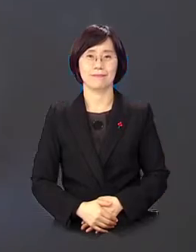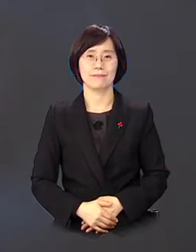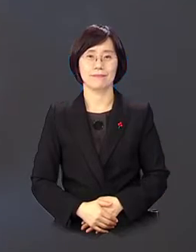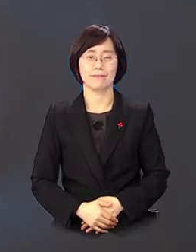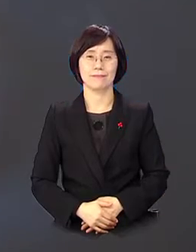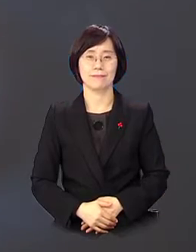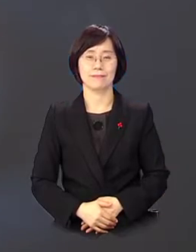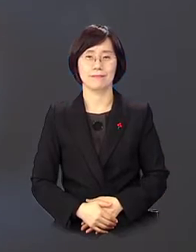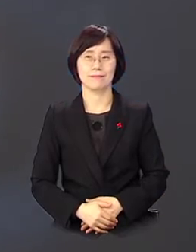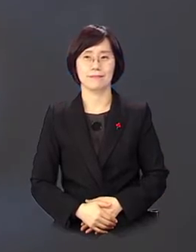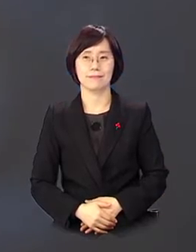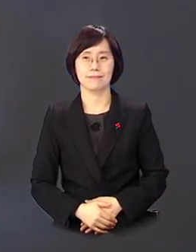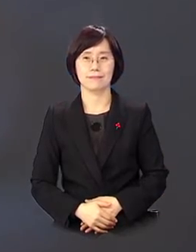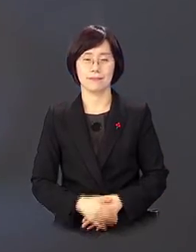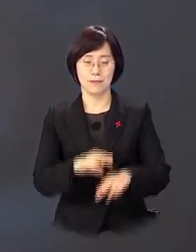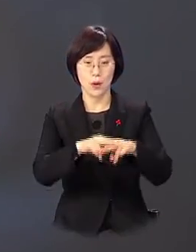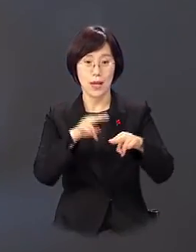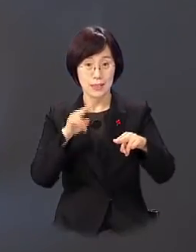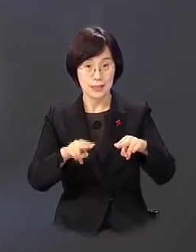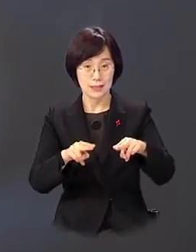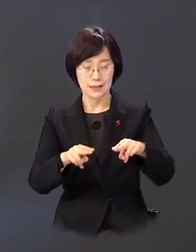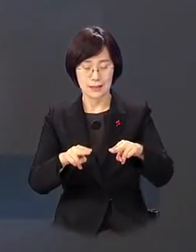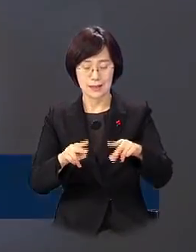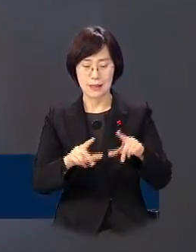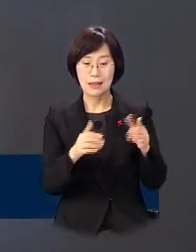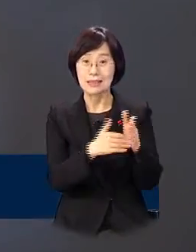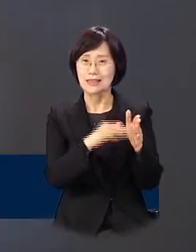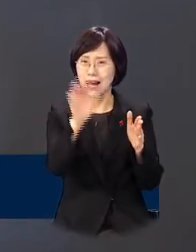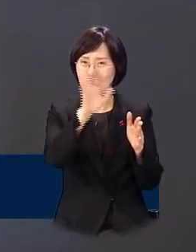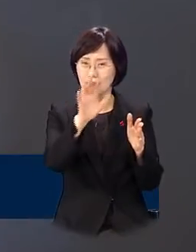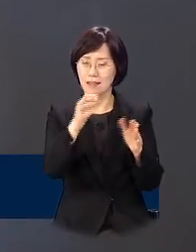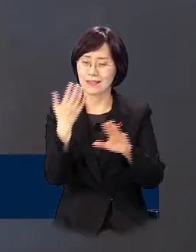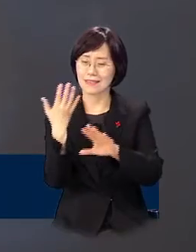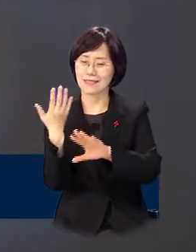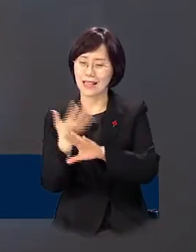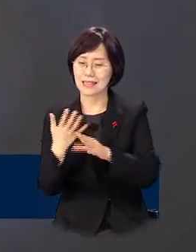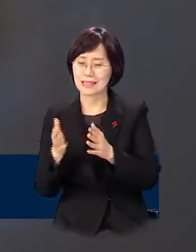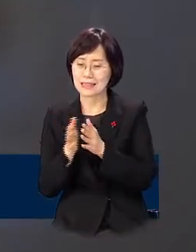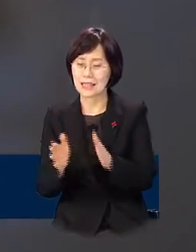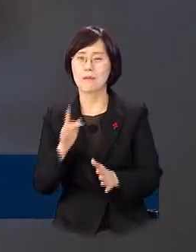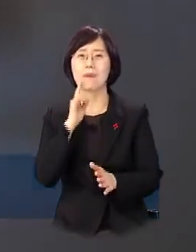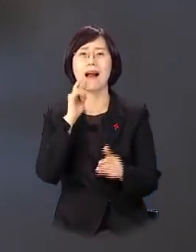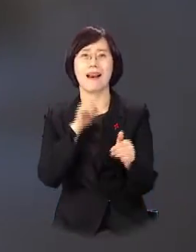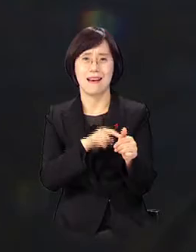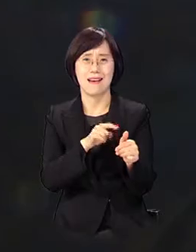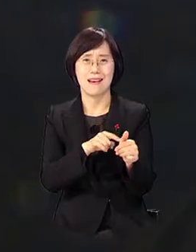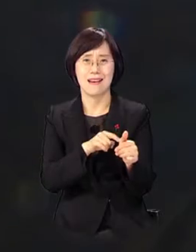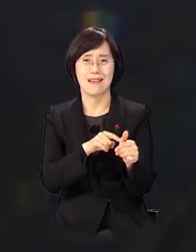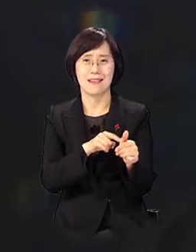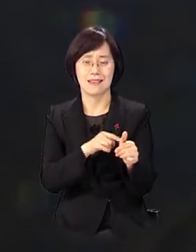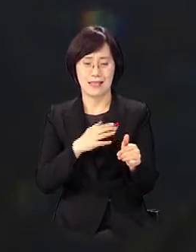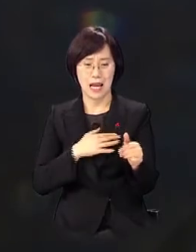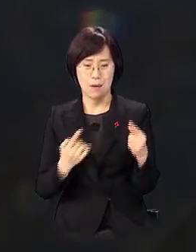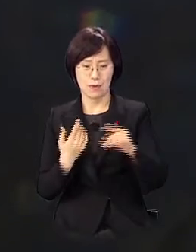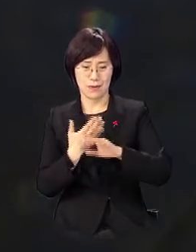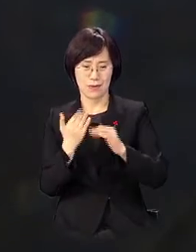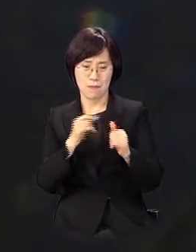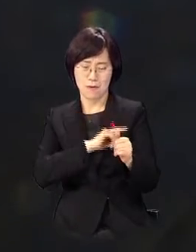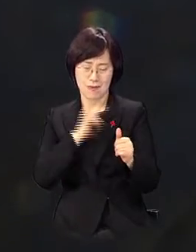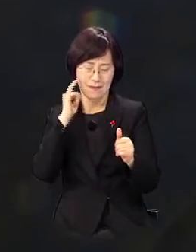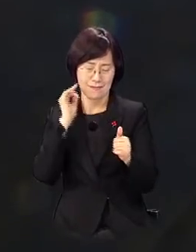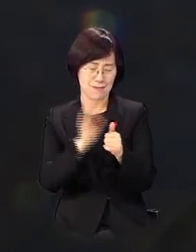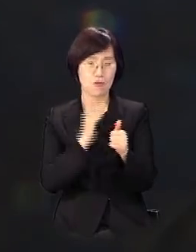싶어요. 퇴직이 인생의 끝이 아니라 또 다른 시작이라는 마덕경 씨. 나보다 남을 먼저